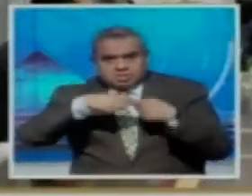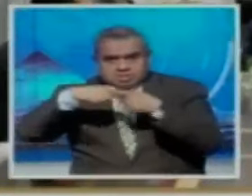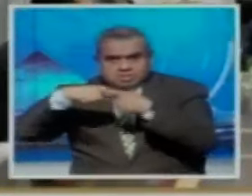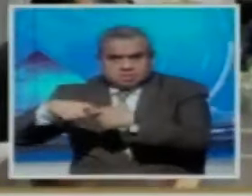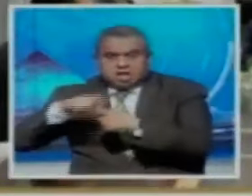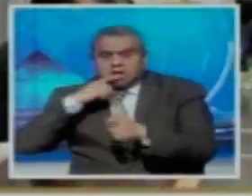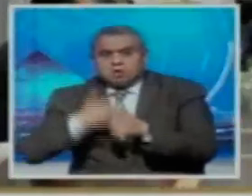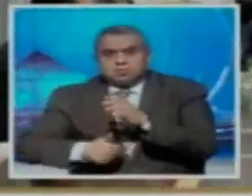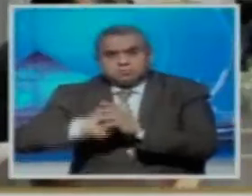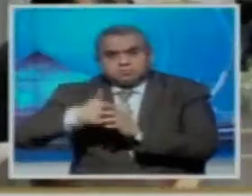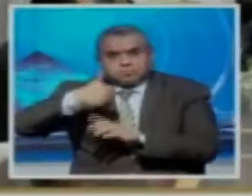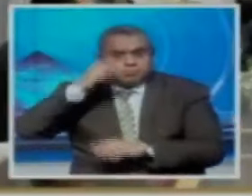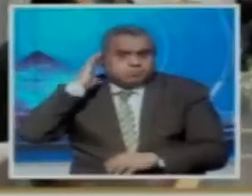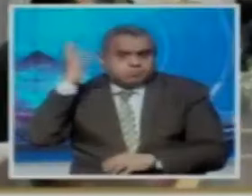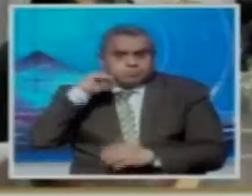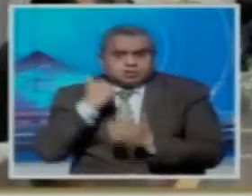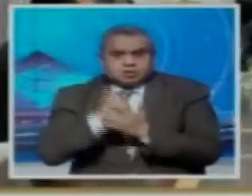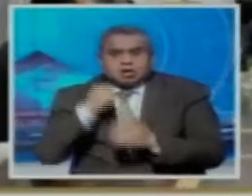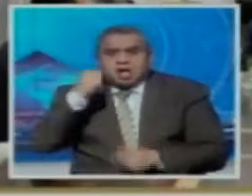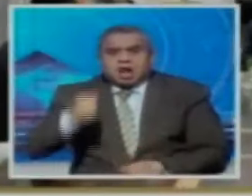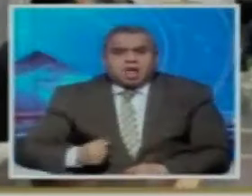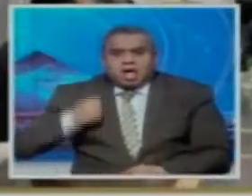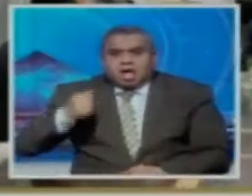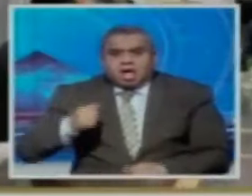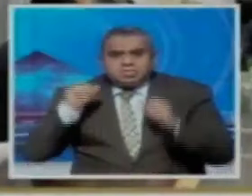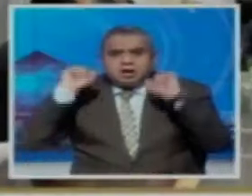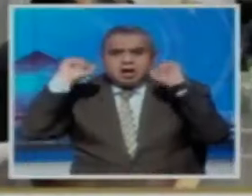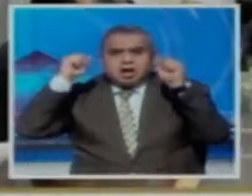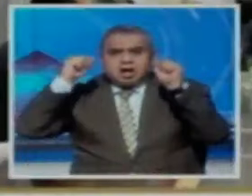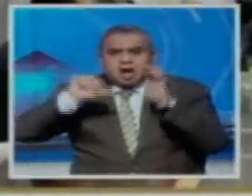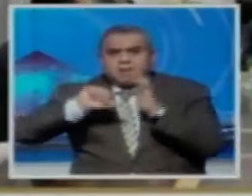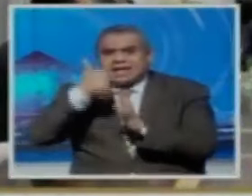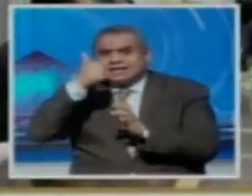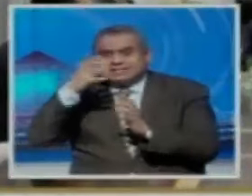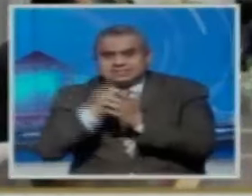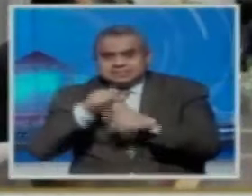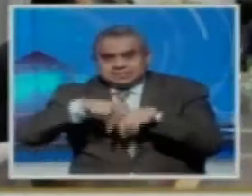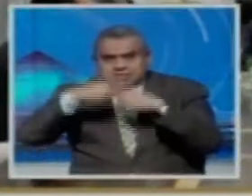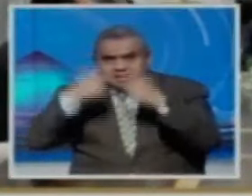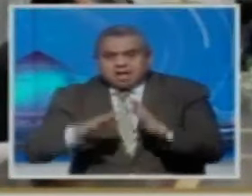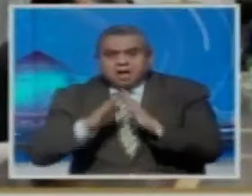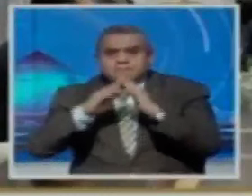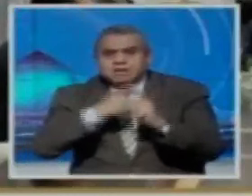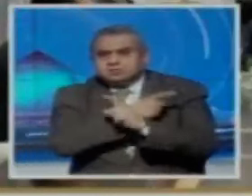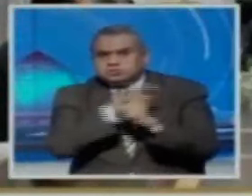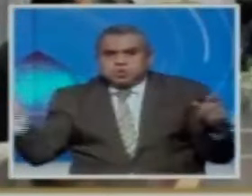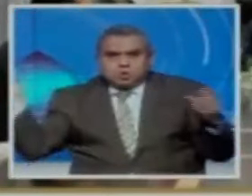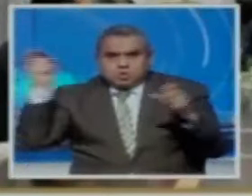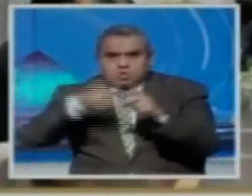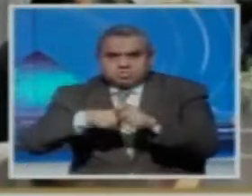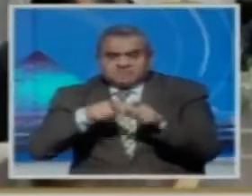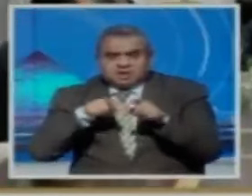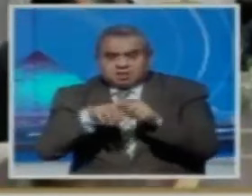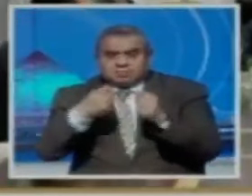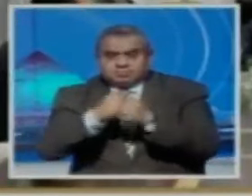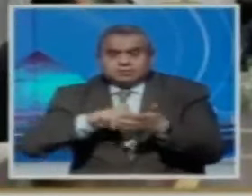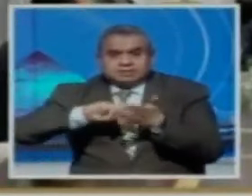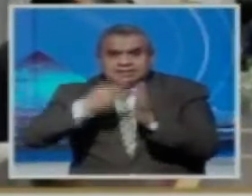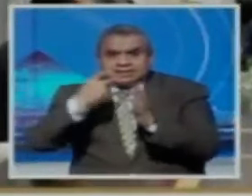خاصة ما يتعلق بمنظومة القطار الكهربائي السريع على مستوى الجمهورية، التي تمثل